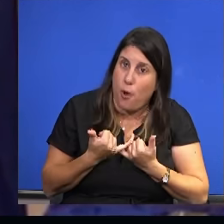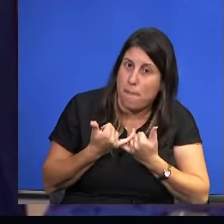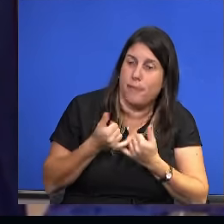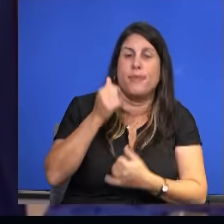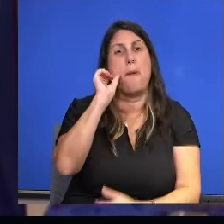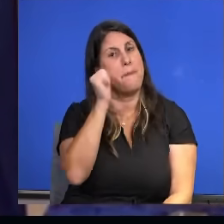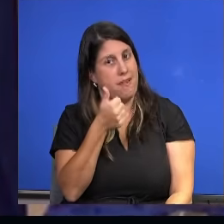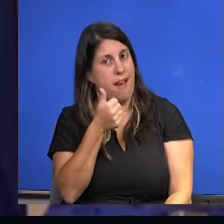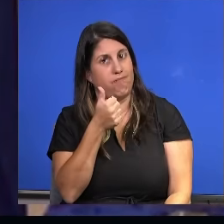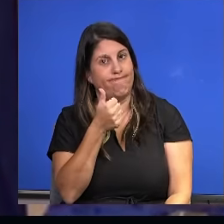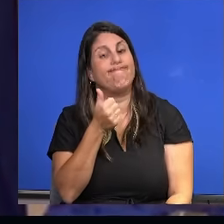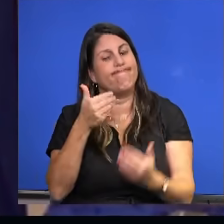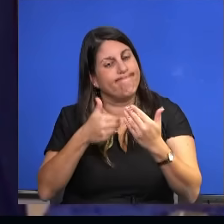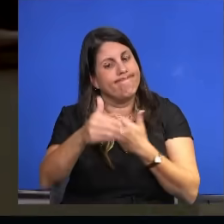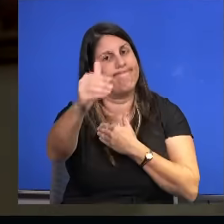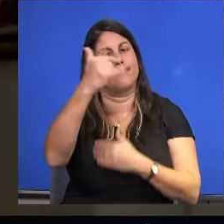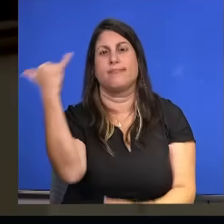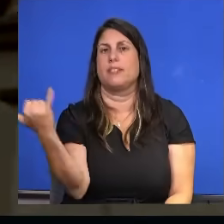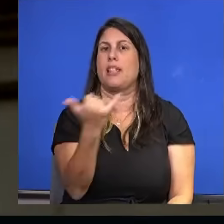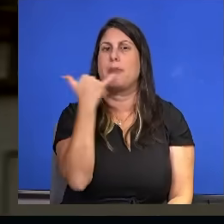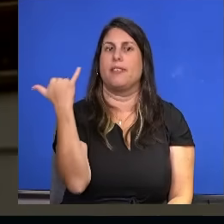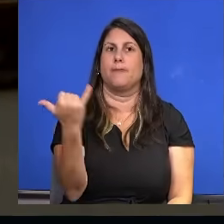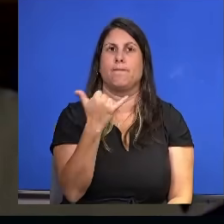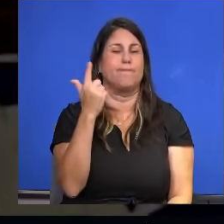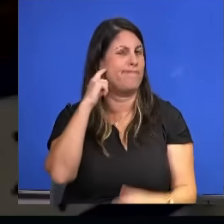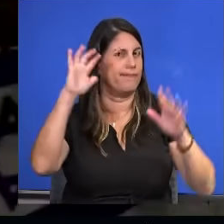tomorrow, and always.